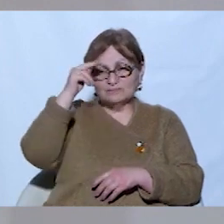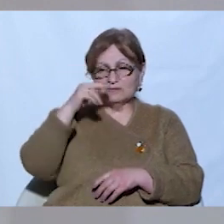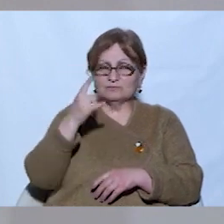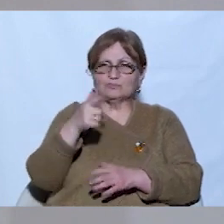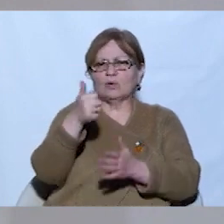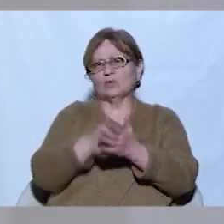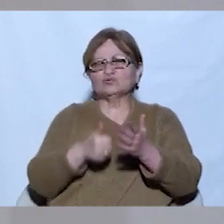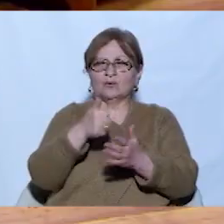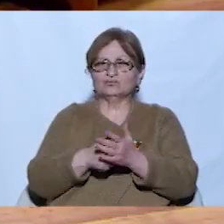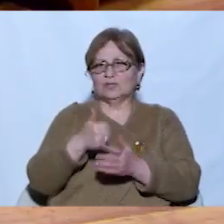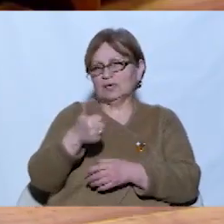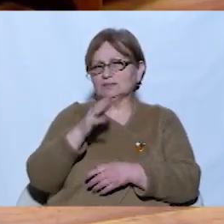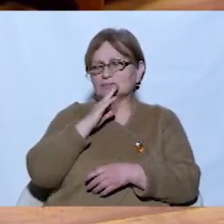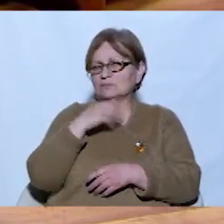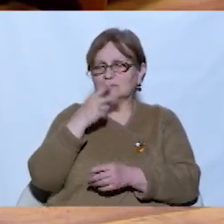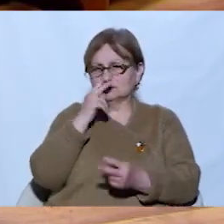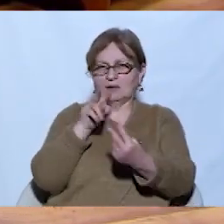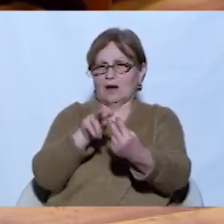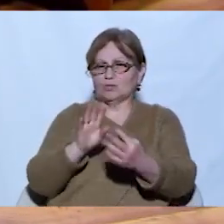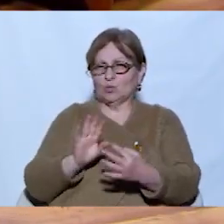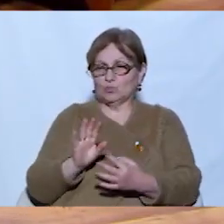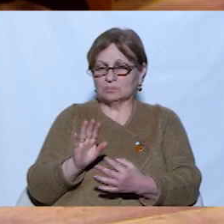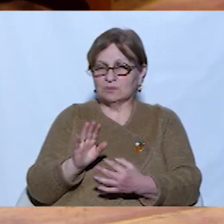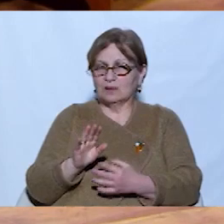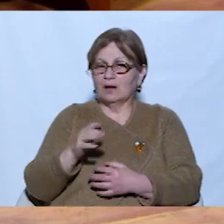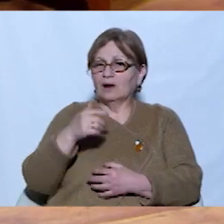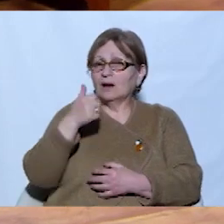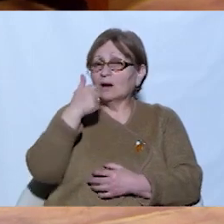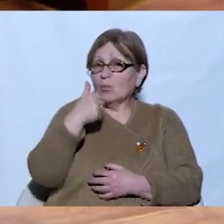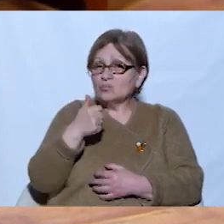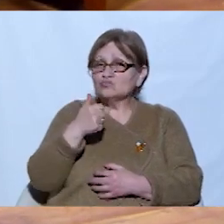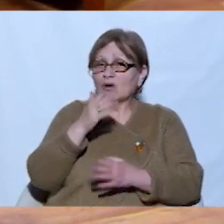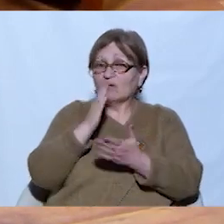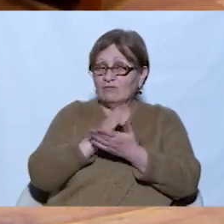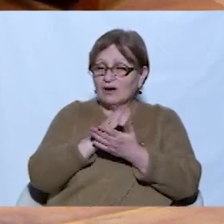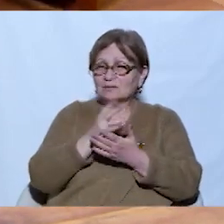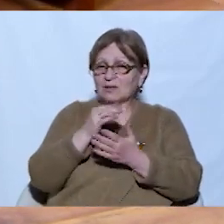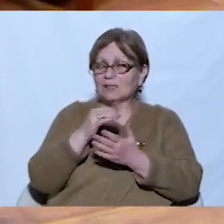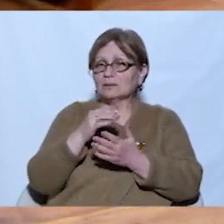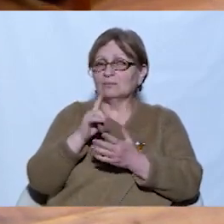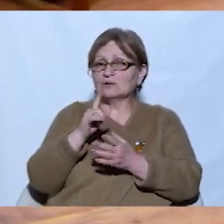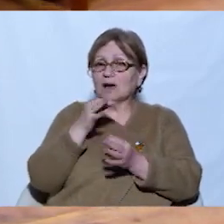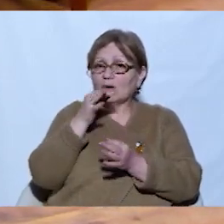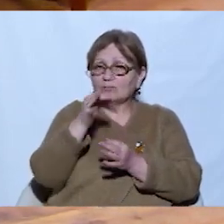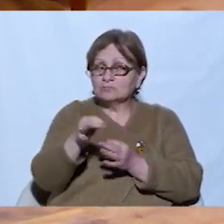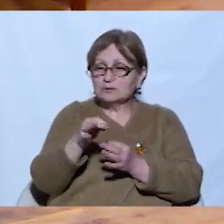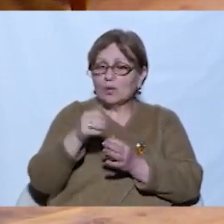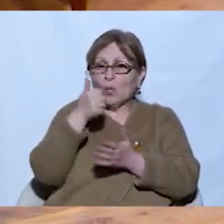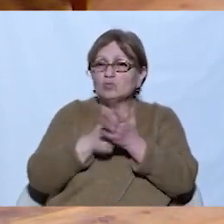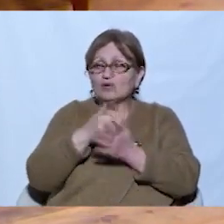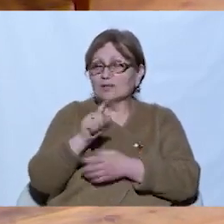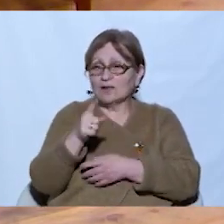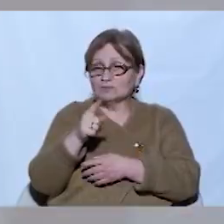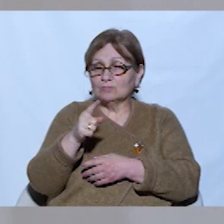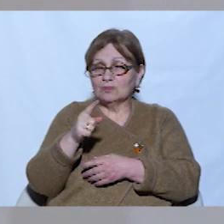ეს არის, რომ დავისწავლეთ, რომ უნდა შევაქო და ყოჩახ, კარგი გოგო ხარ და ნუ აი არც ვუყურებ. სინამდვილეში ყოჩახ, მე მომეწონა როგორ